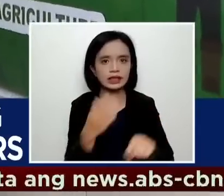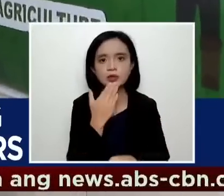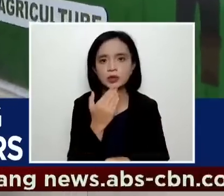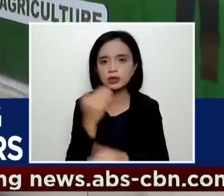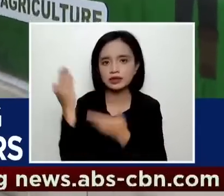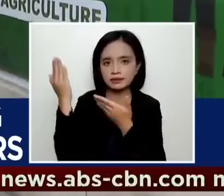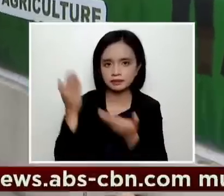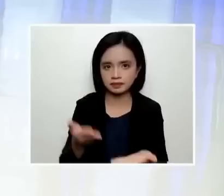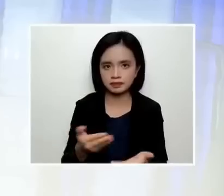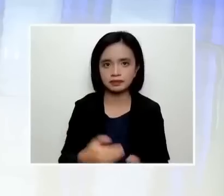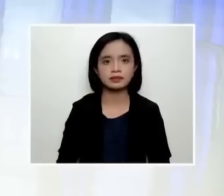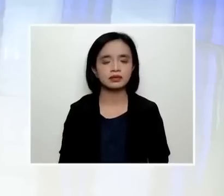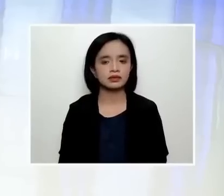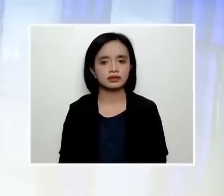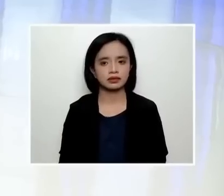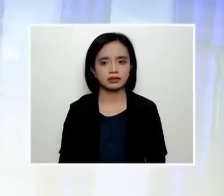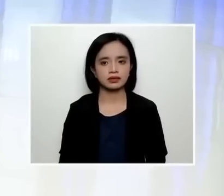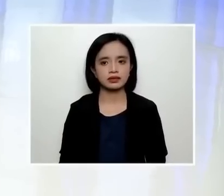News.